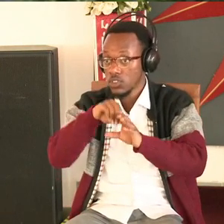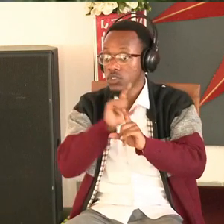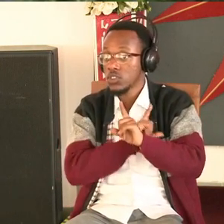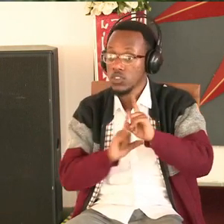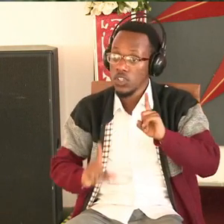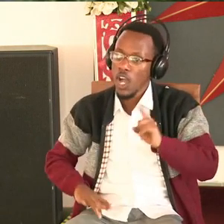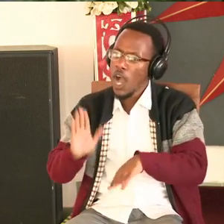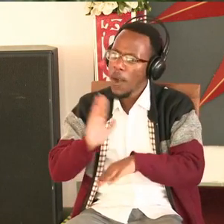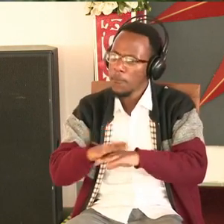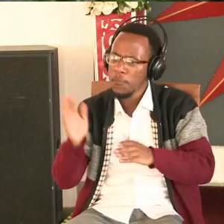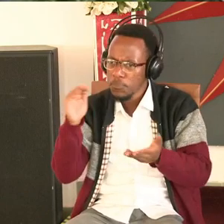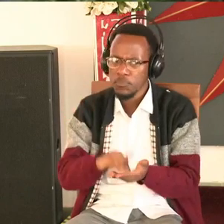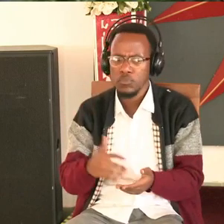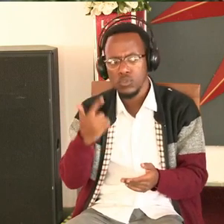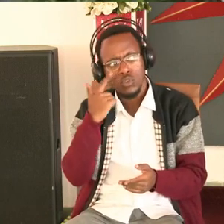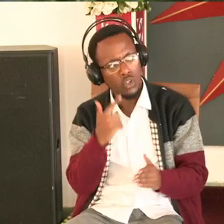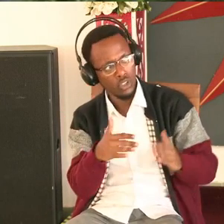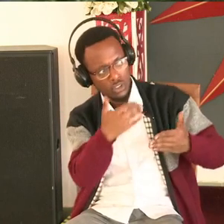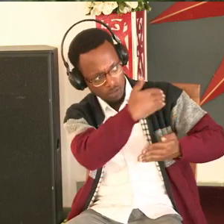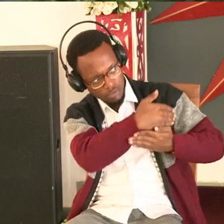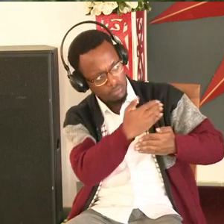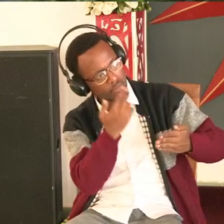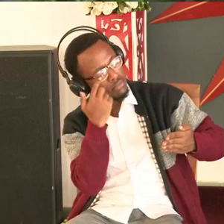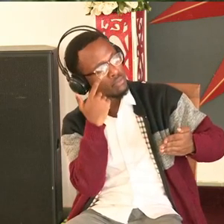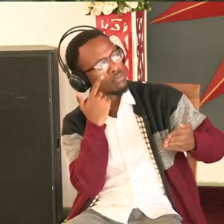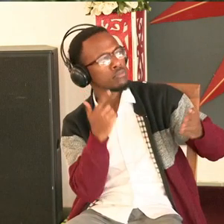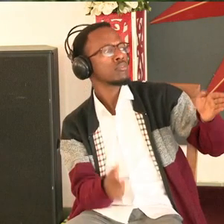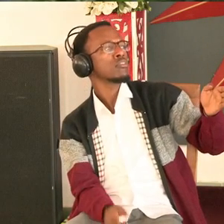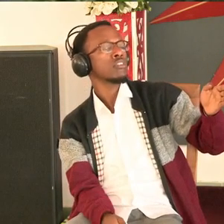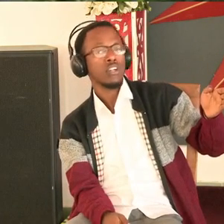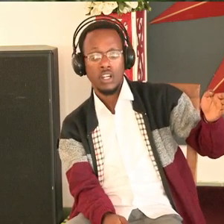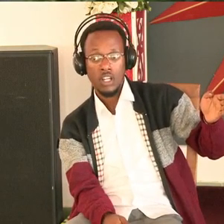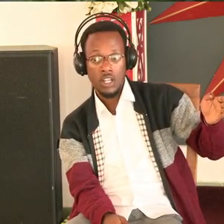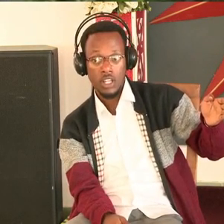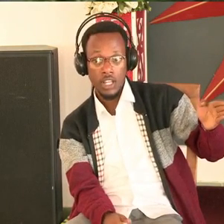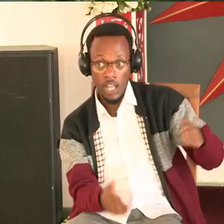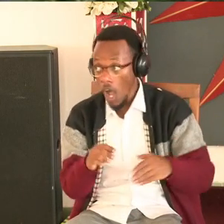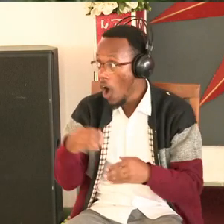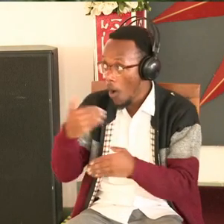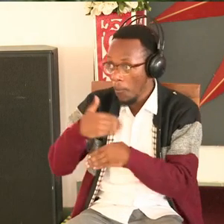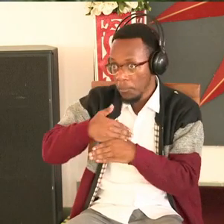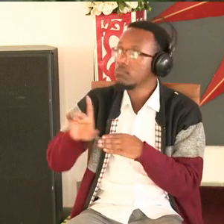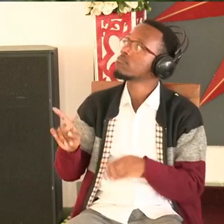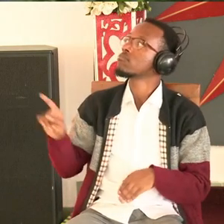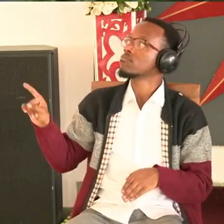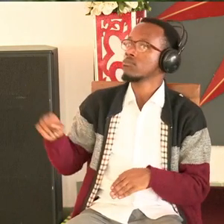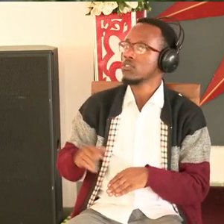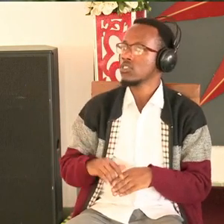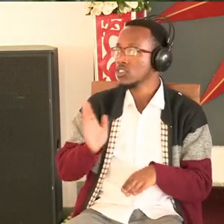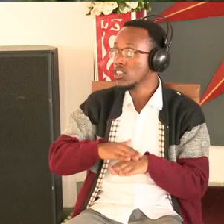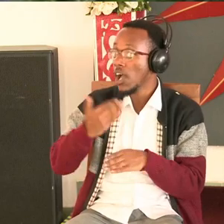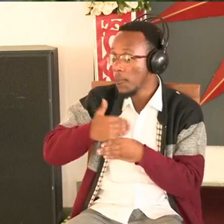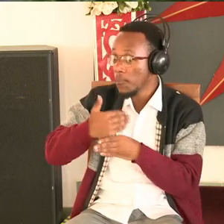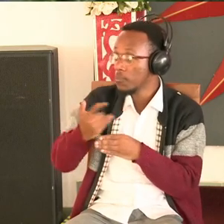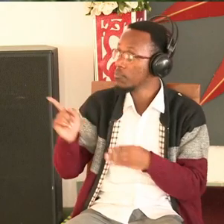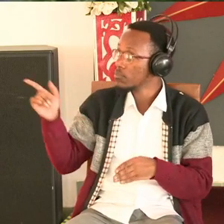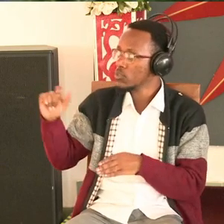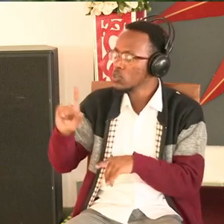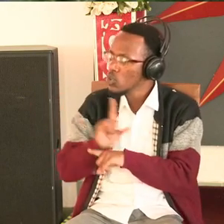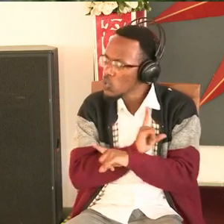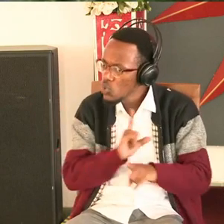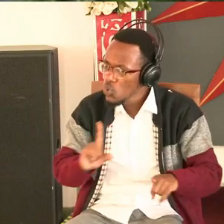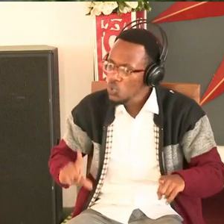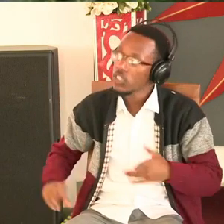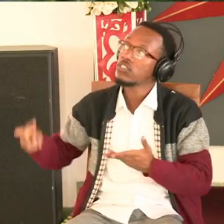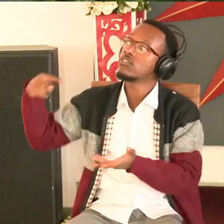nouveau regardé à la fenêtre et à droite de la fenêtre. Le Seigneur se tenait